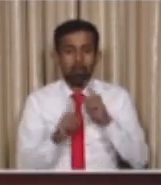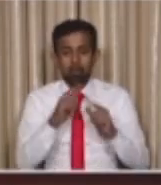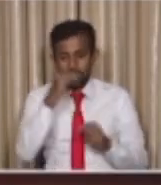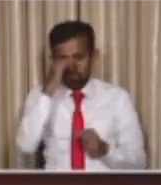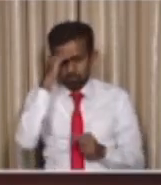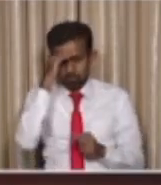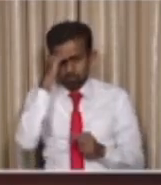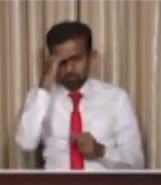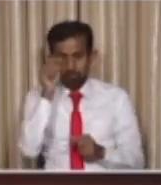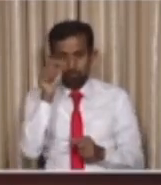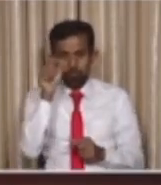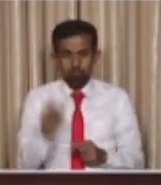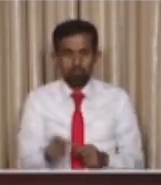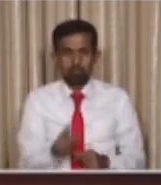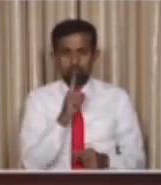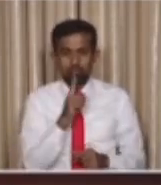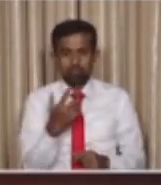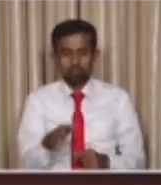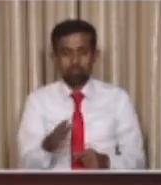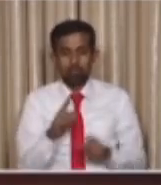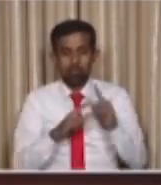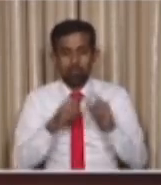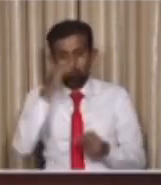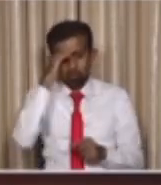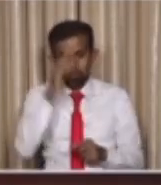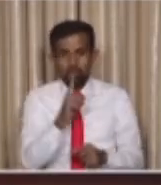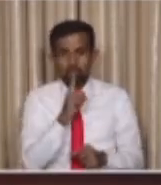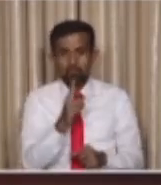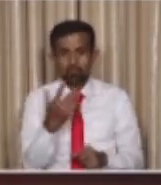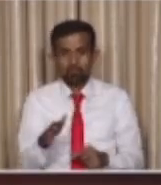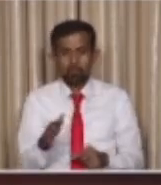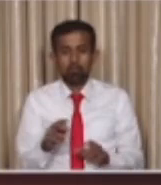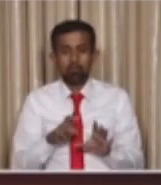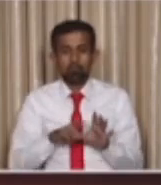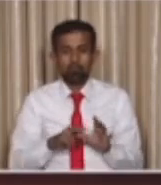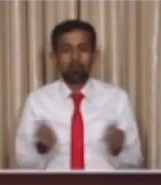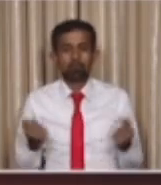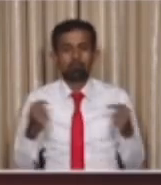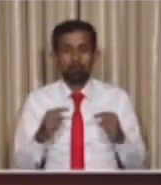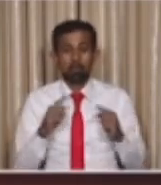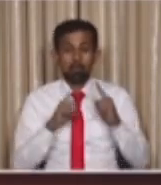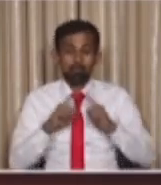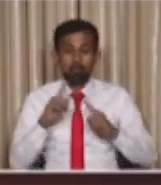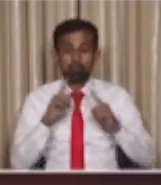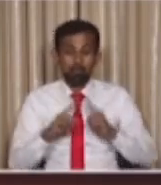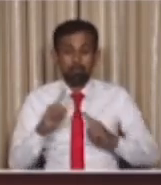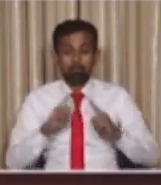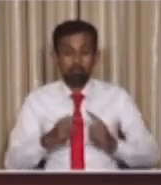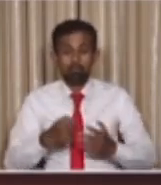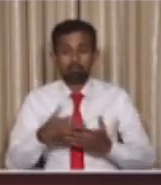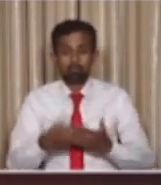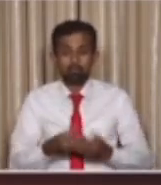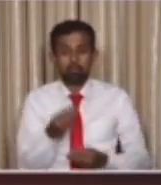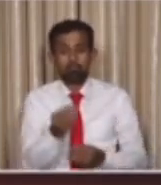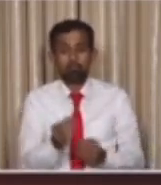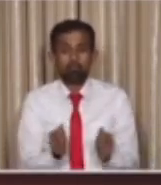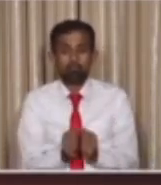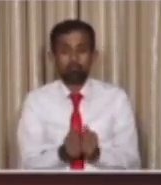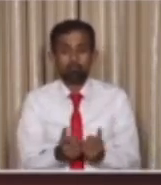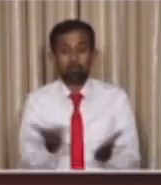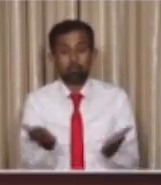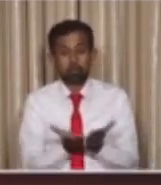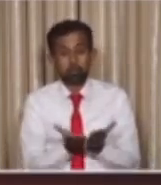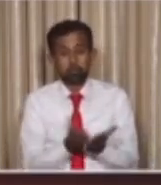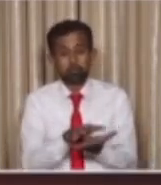කතානායකතුමාගෙන් මම මේ කතානායකතුමාටත් කිව්වා අපි මේක වාඩි වෙලා කොච්චර මේවා සාකච්ඡා කරලා වාර්තා දුන්නත් වැඩක් නැහැ මේවා කොළ පිටු